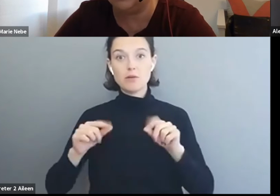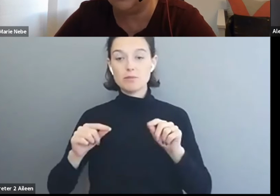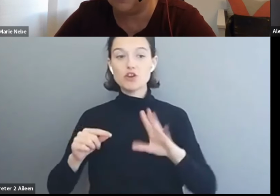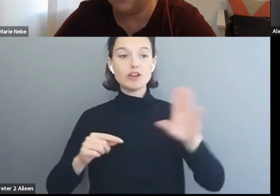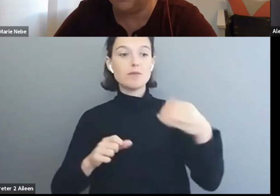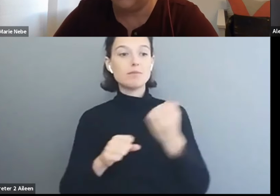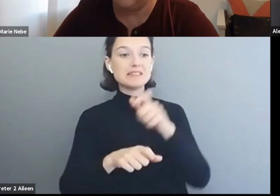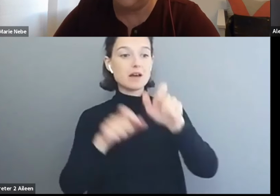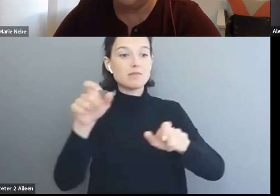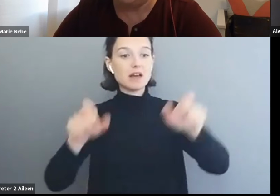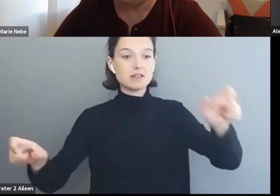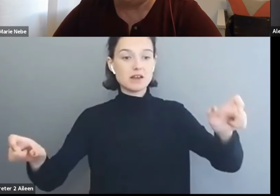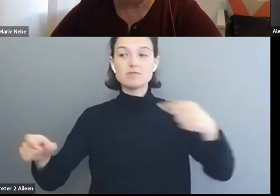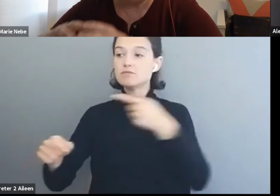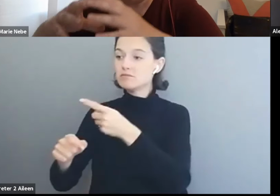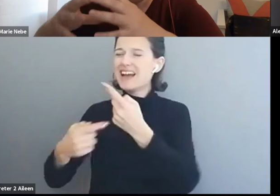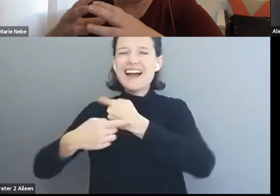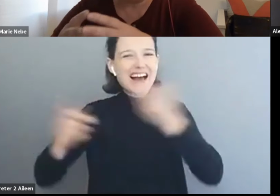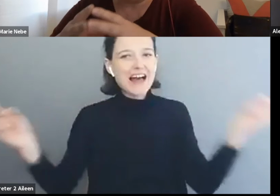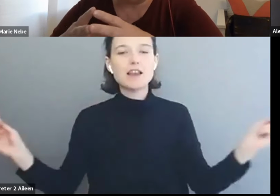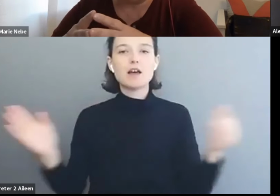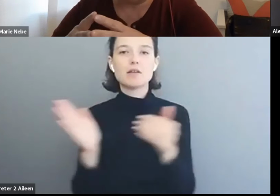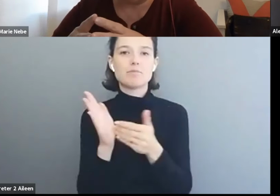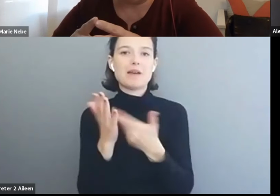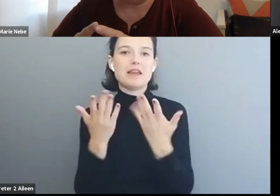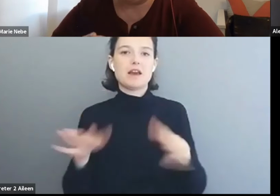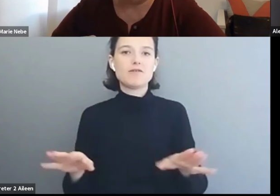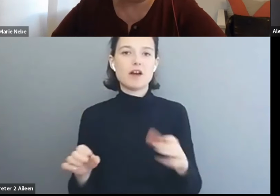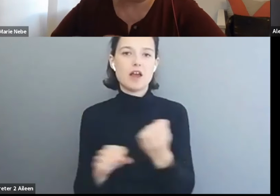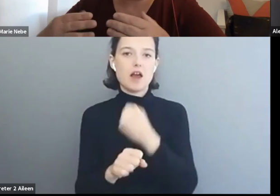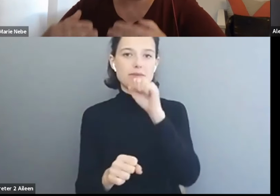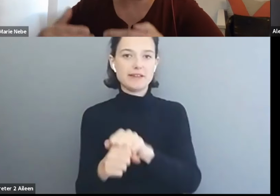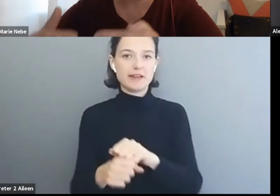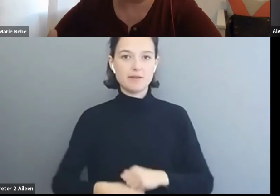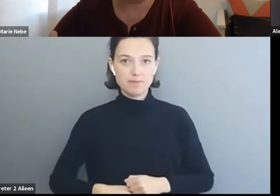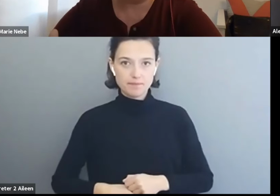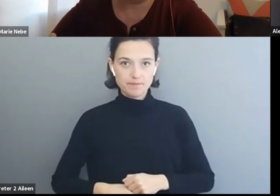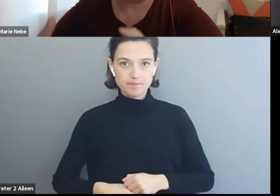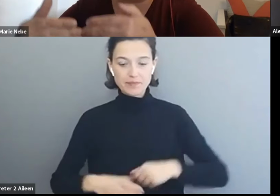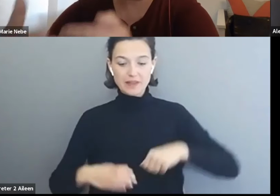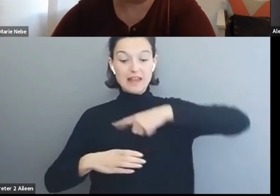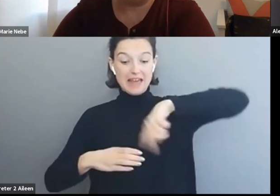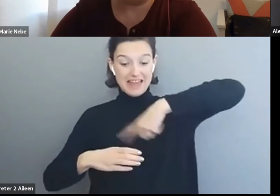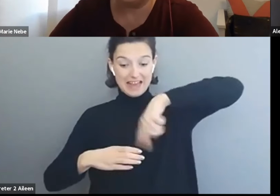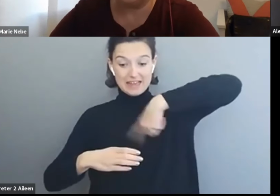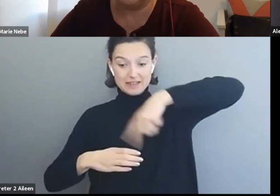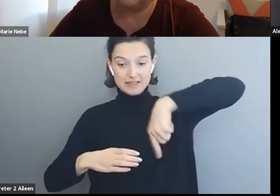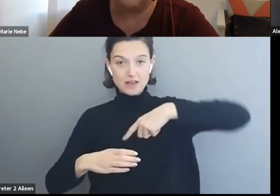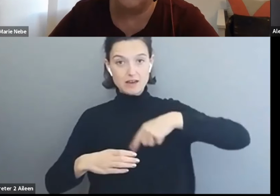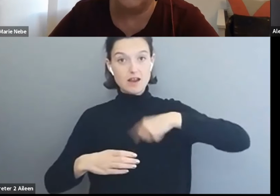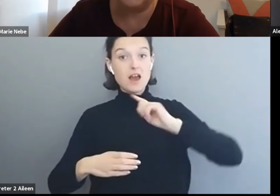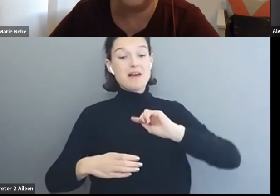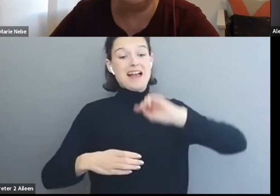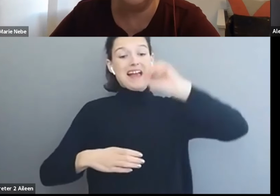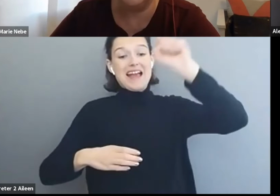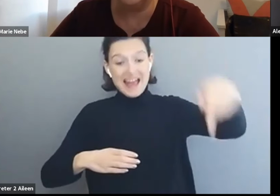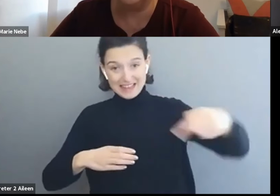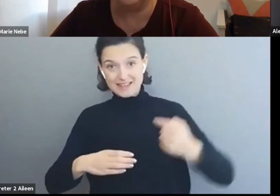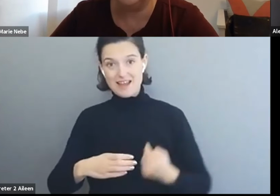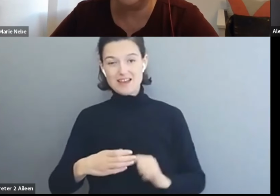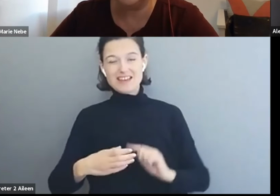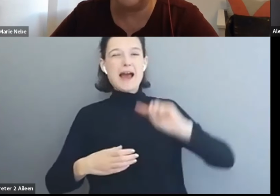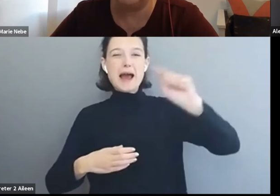arbeiten können. Diese interne Sicht, die haben wir noch nicht nach extern transportieren können. Da stehen